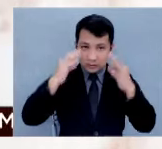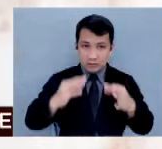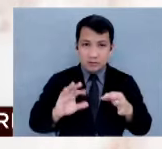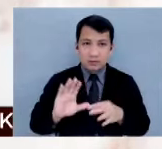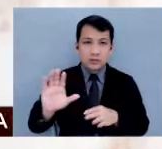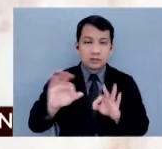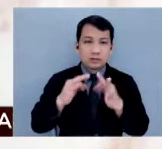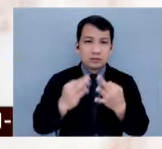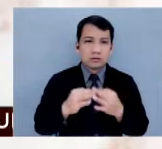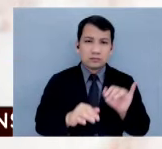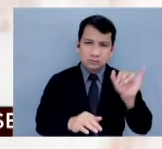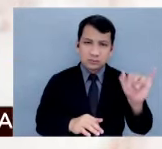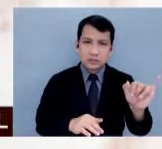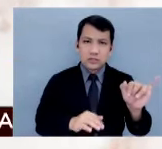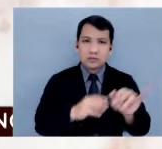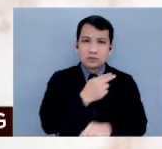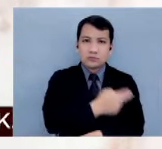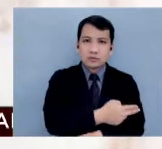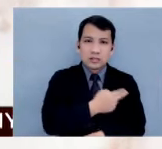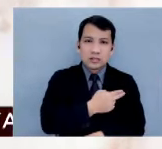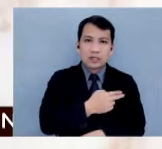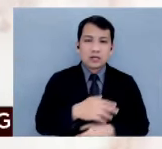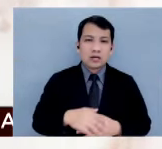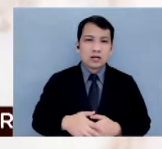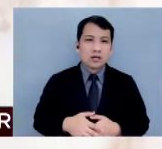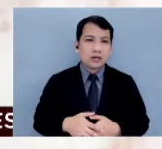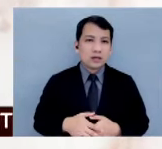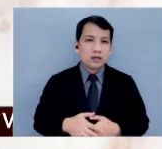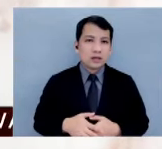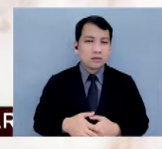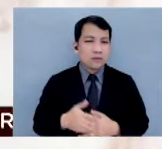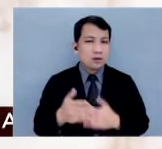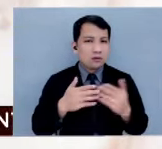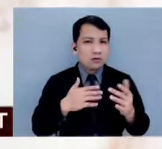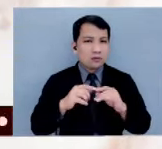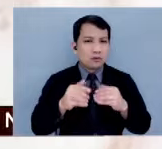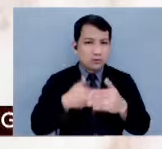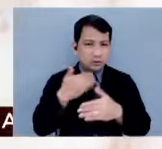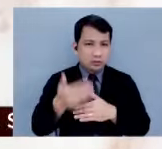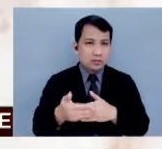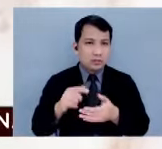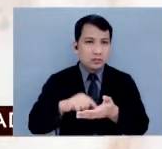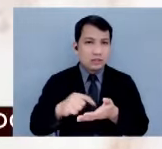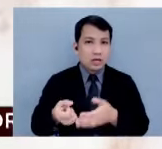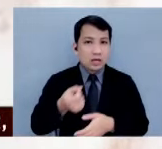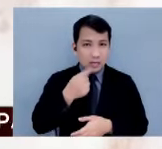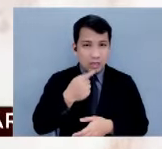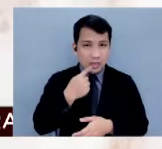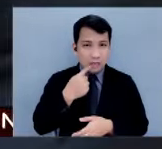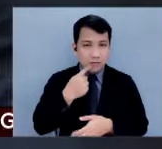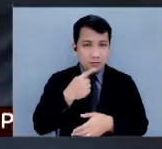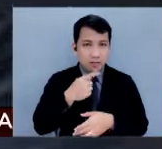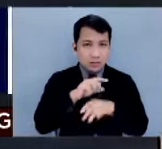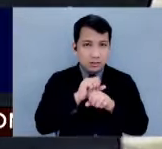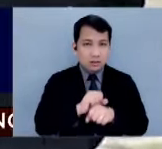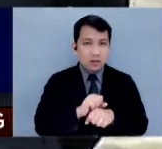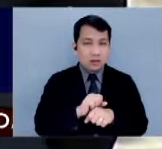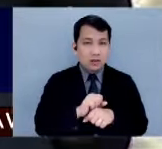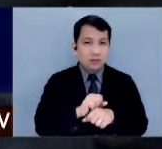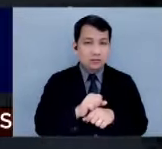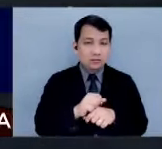na manatili pa rin sa ospital ang dating first lady hanggang matapos ang kanyang antibiotic treatment. Una nang sinabi